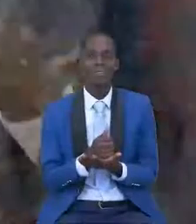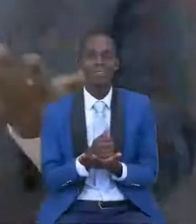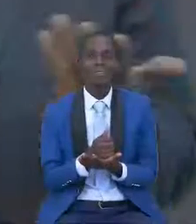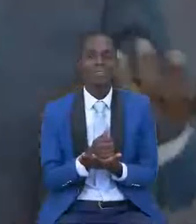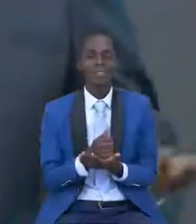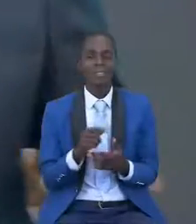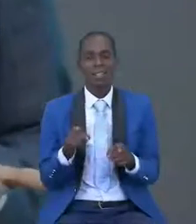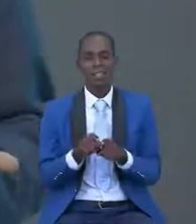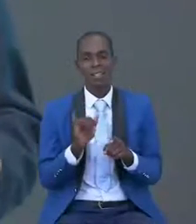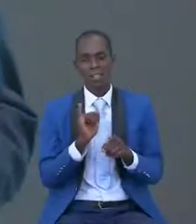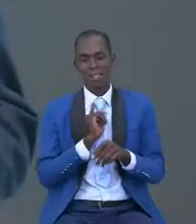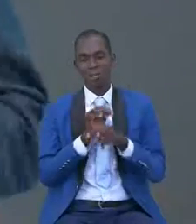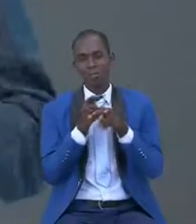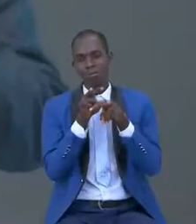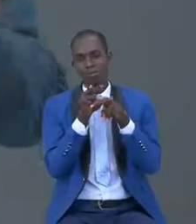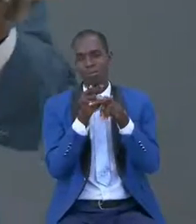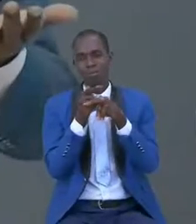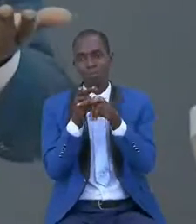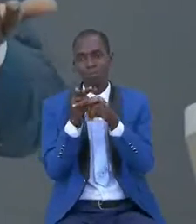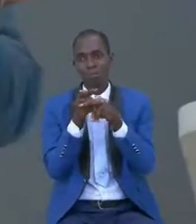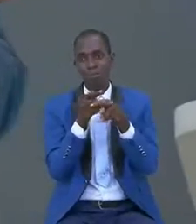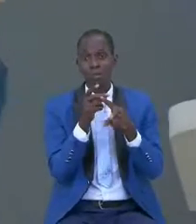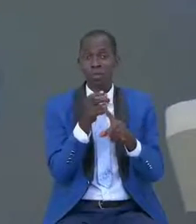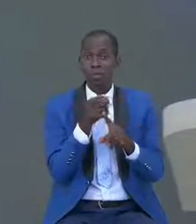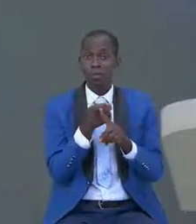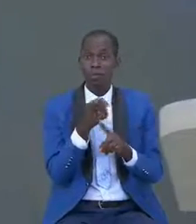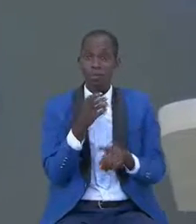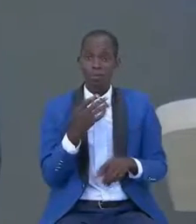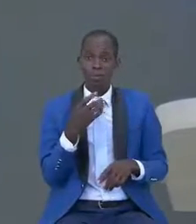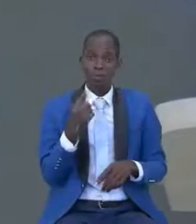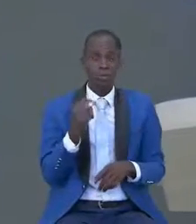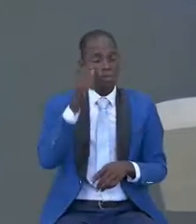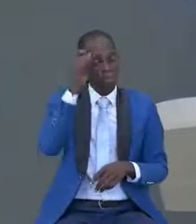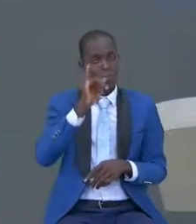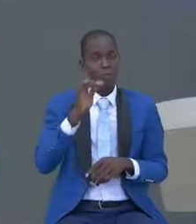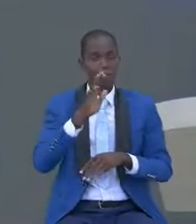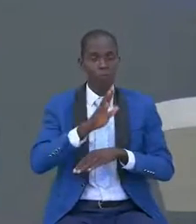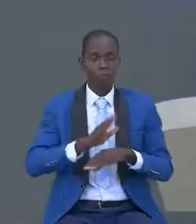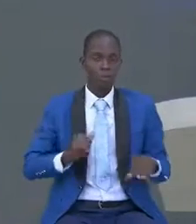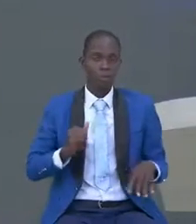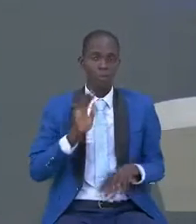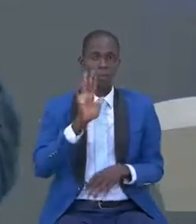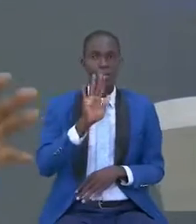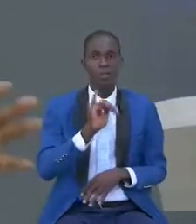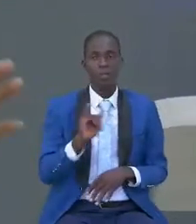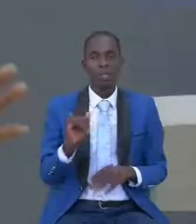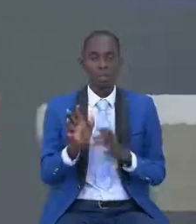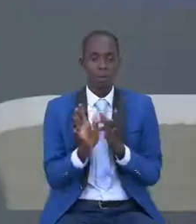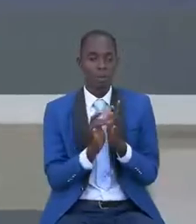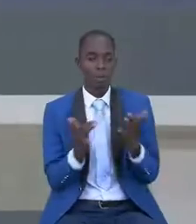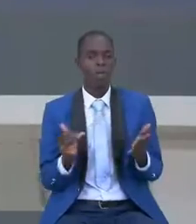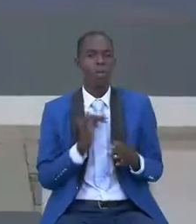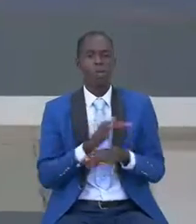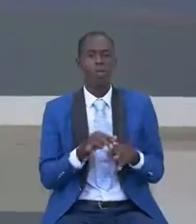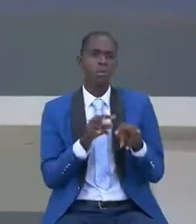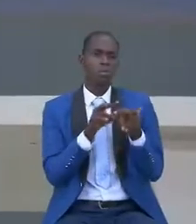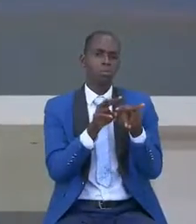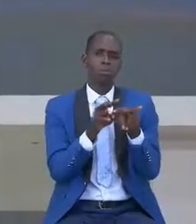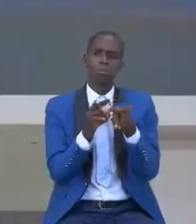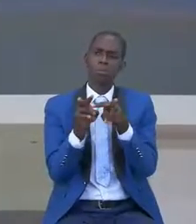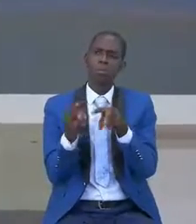Comme je te regarde et de ma compréhension de ta vocation des Écritures, je ne te regarde